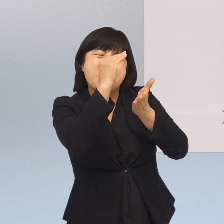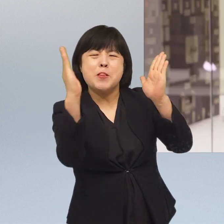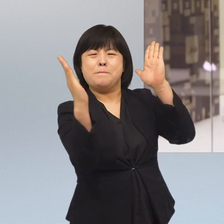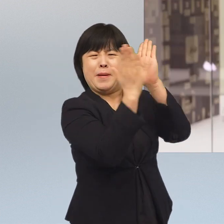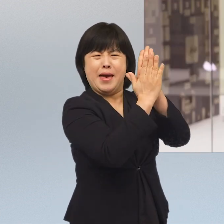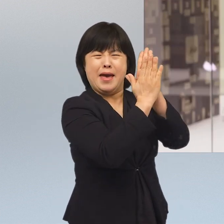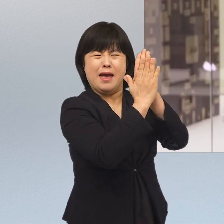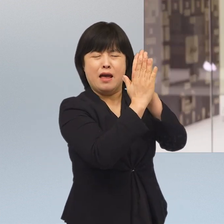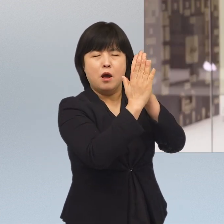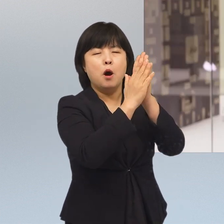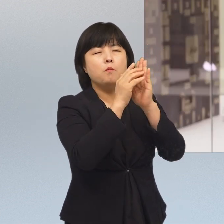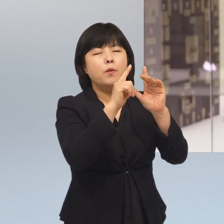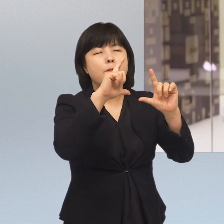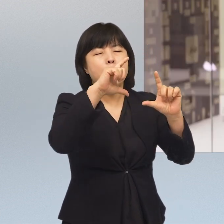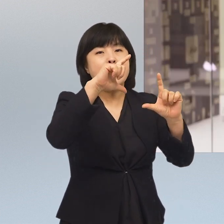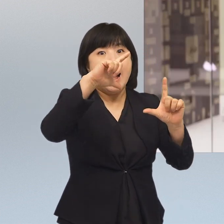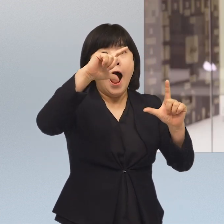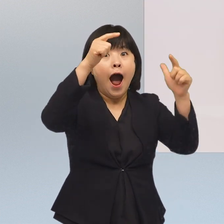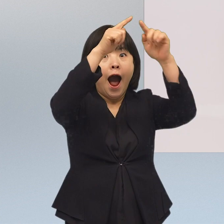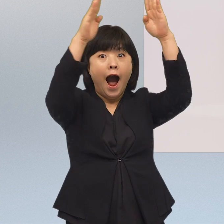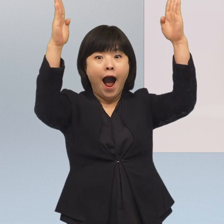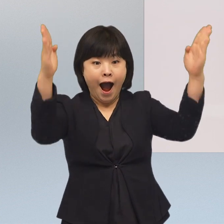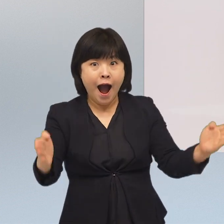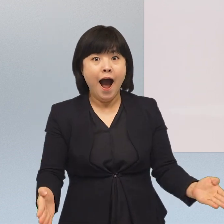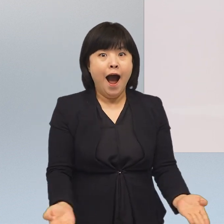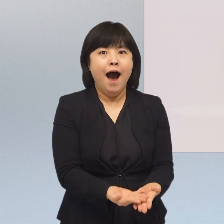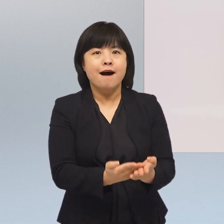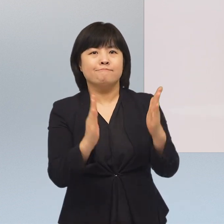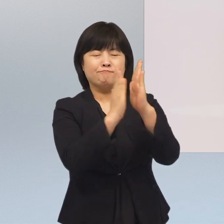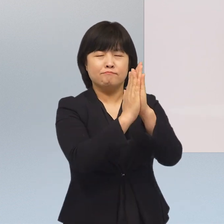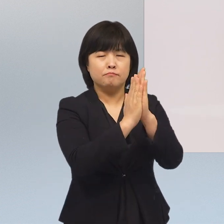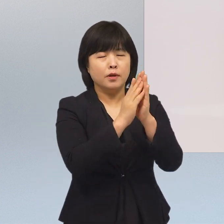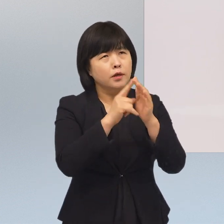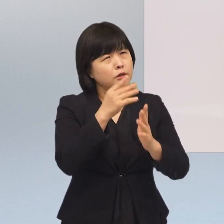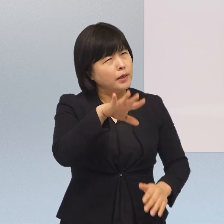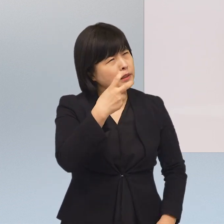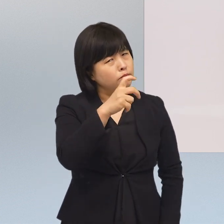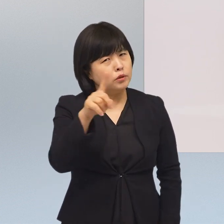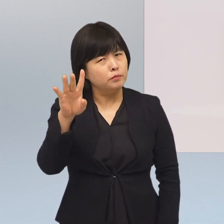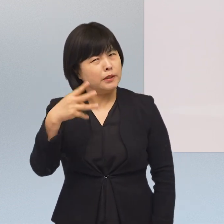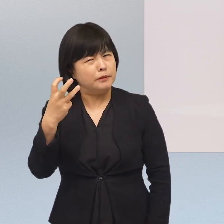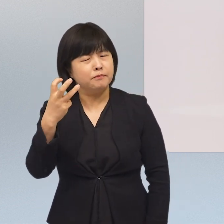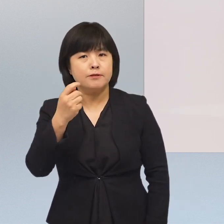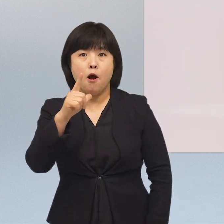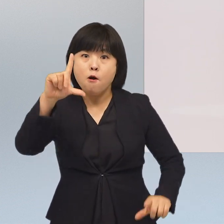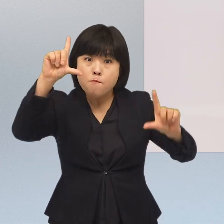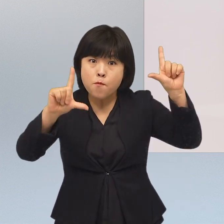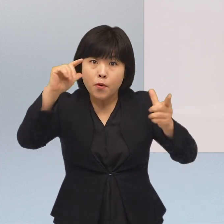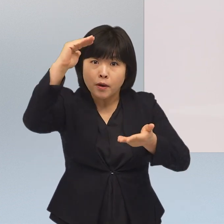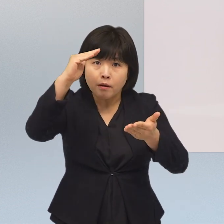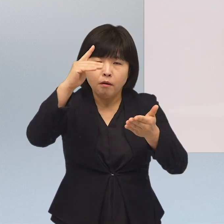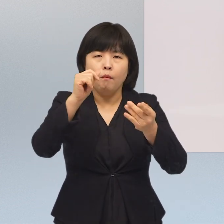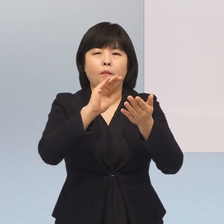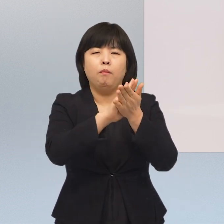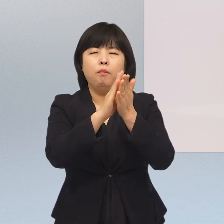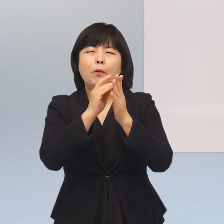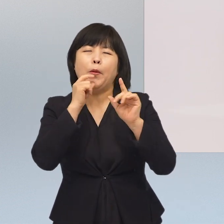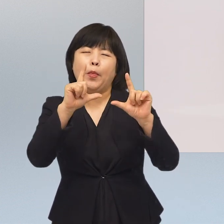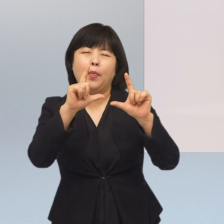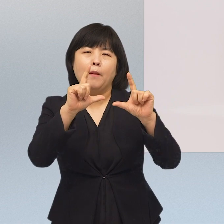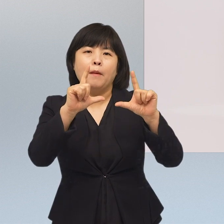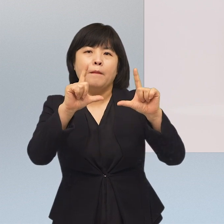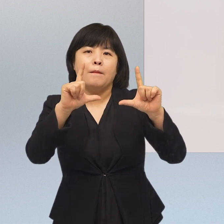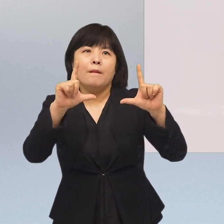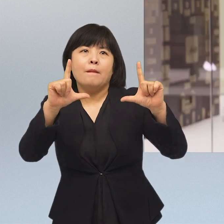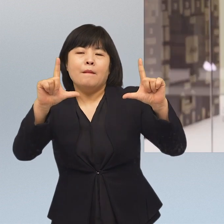들어왔어요. 그러니까 점점점 큰 거울이 들어오면서 부착이 되면서 그 뒤로 이제 변하게 되는 거죠. 20년대, 30년대가 이제 거울 크기로 해가지고 이제 그 시대의